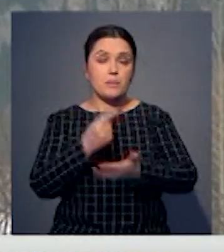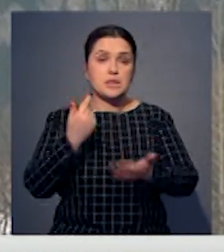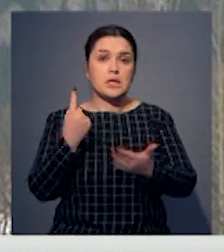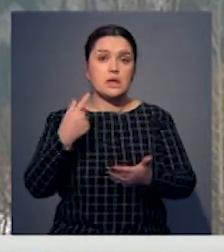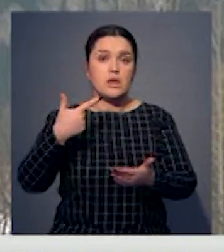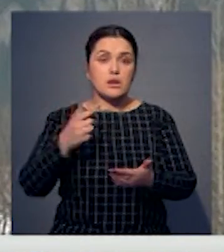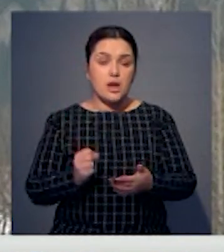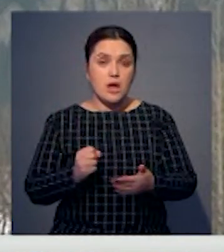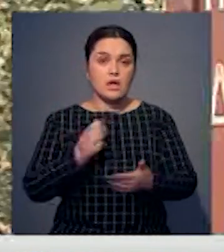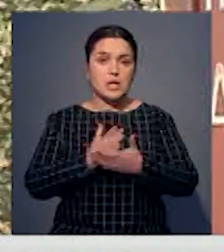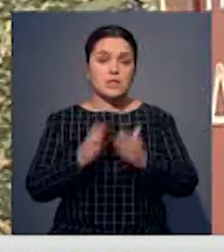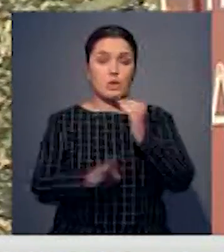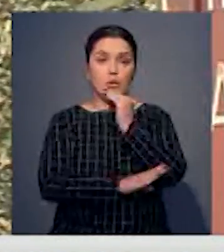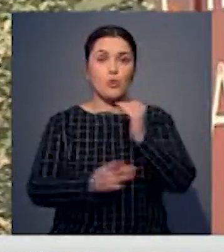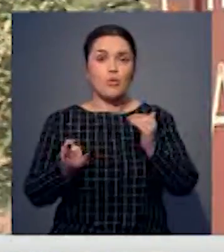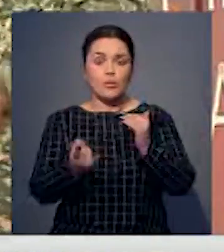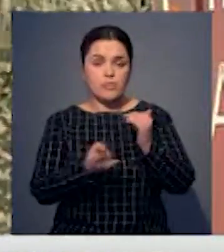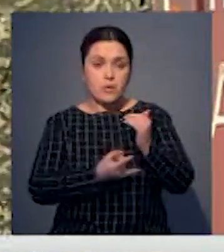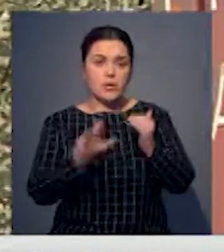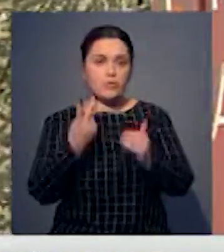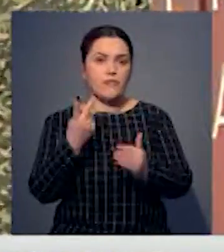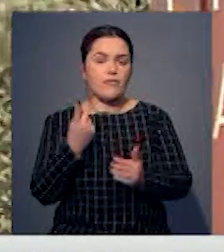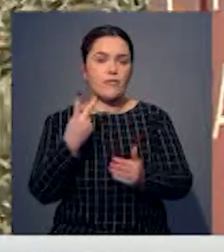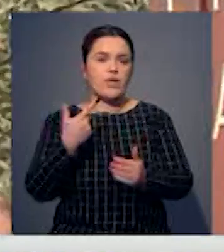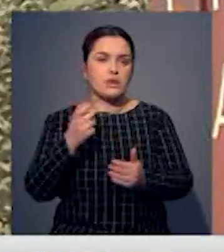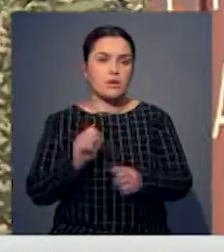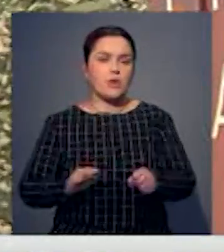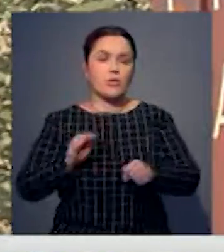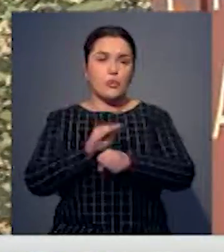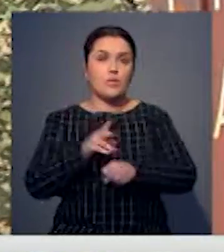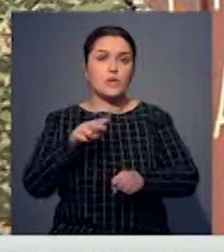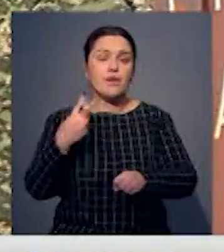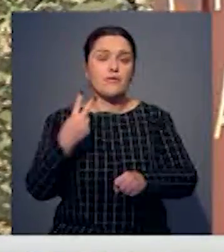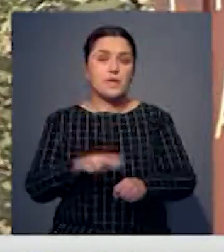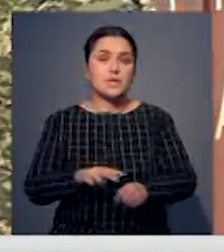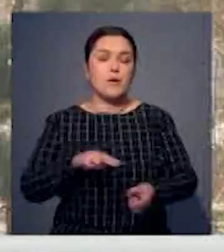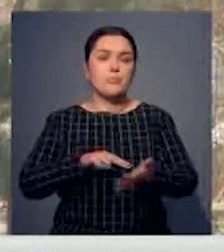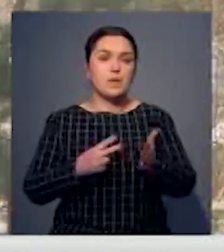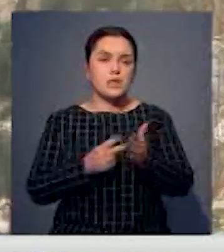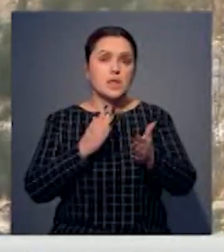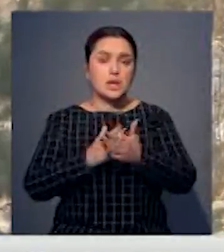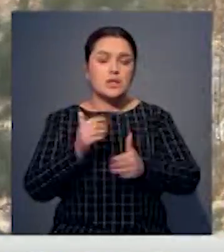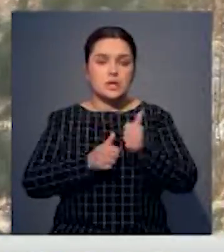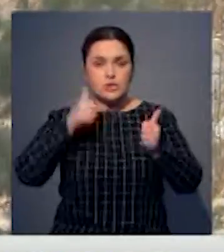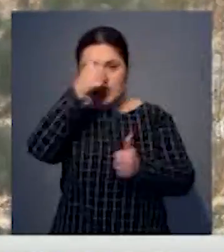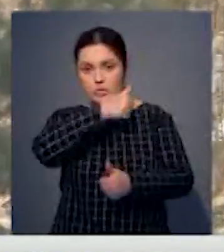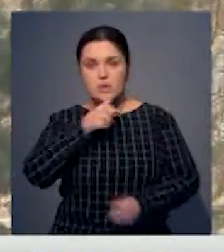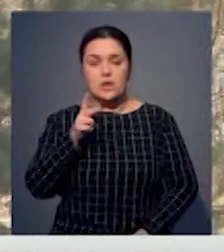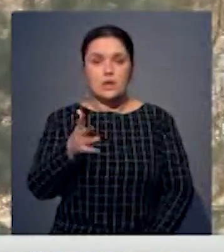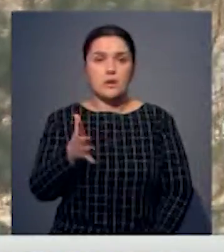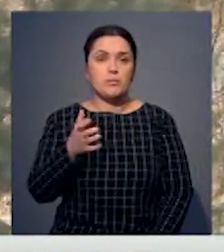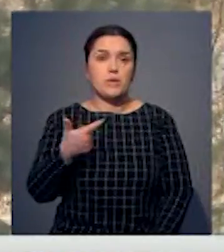озеленить два. С 2030 года на территории области планируют ежегодно высаживать до